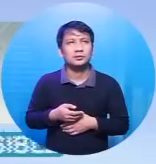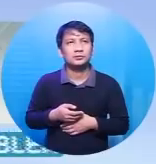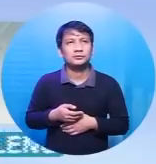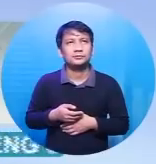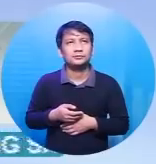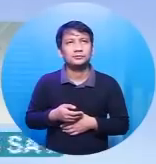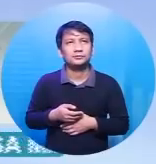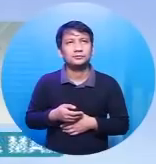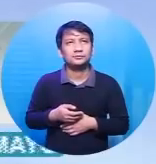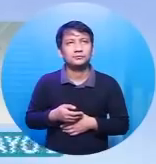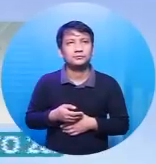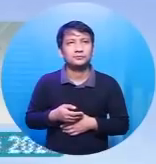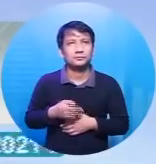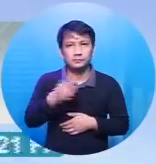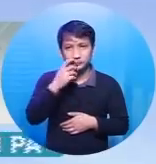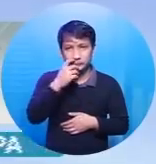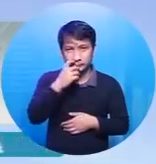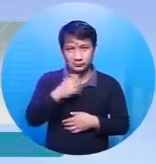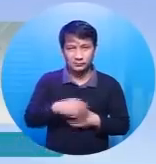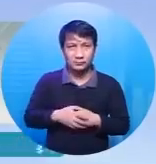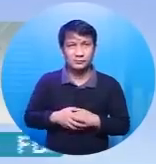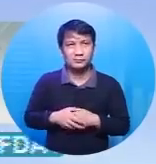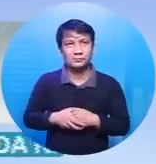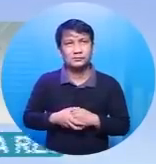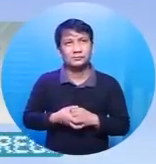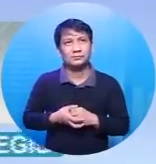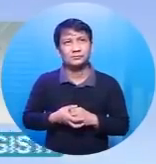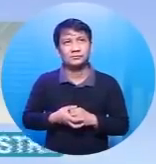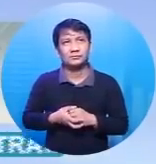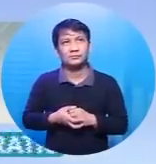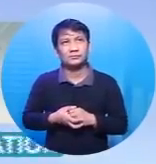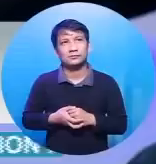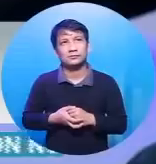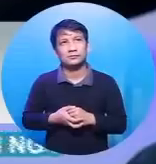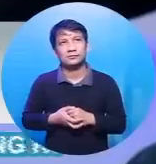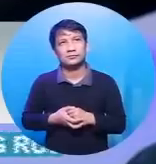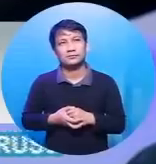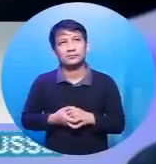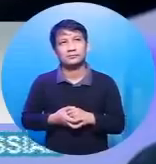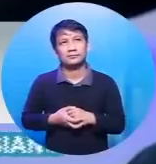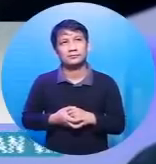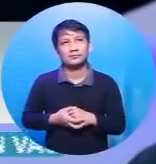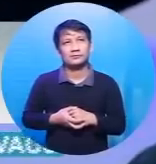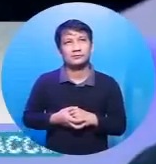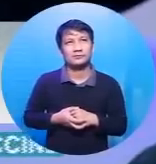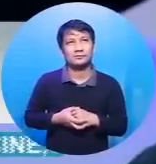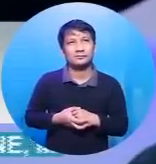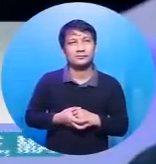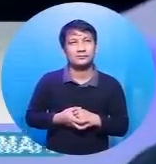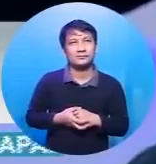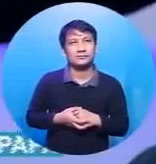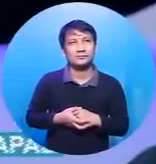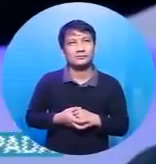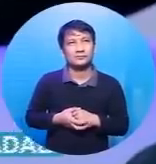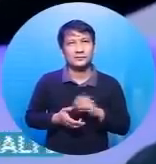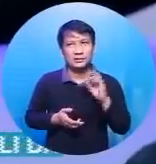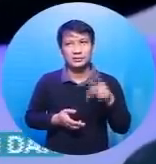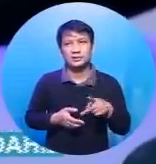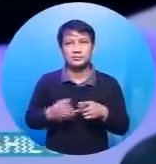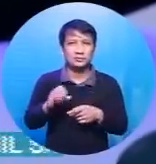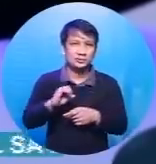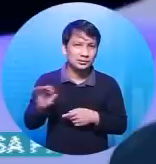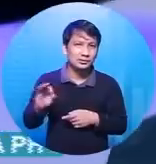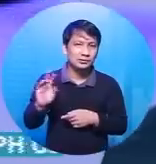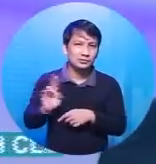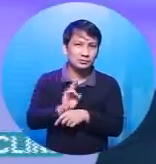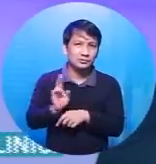Okay. Andito na ating producer. Okay, doble ah. Mr. Producer. Ayan, titingnan niya para masiguro na